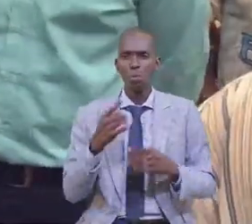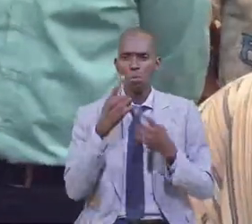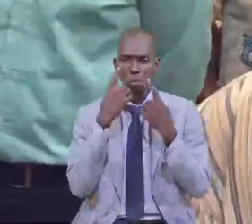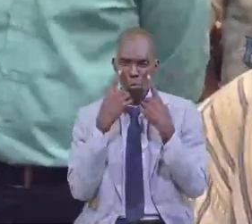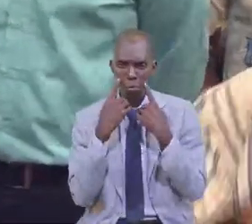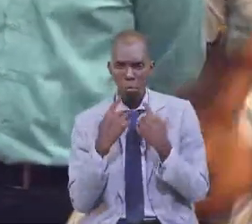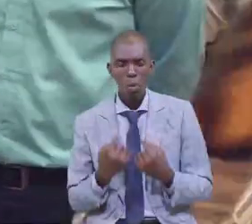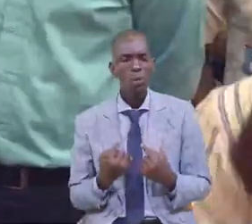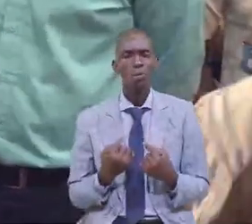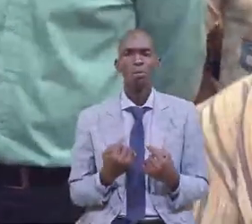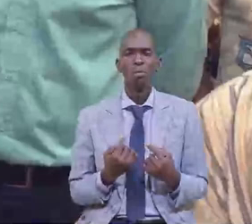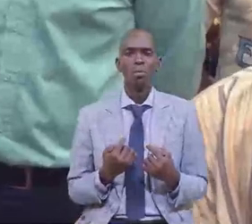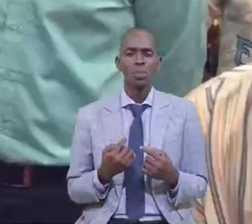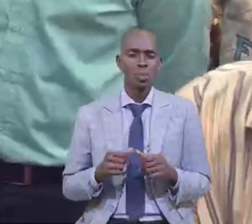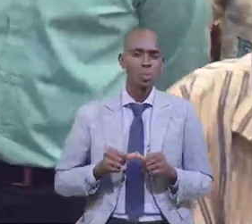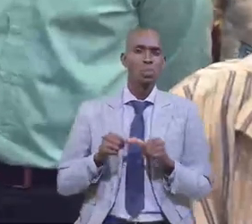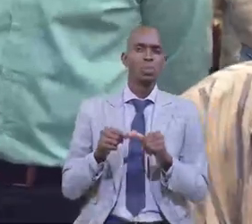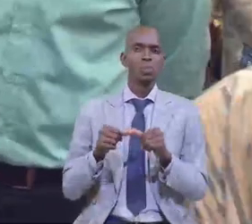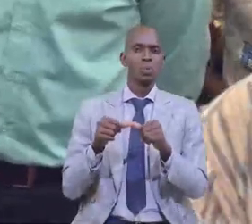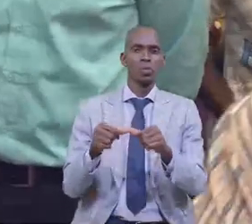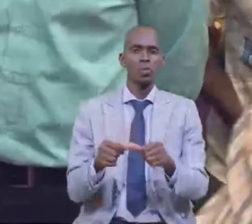on ne se lamente pas